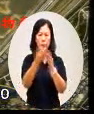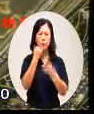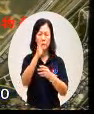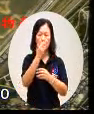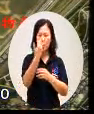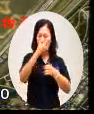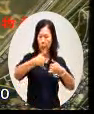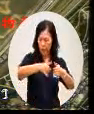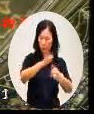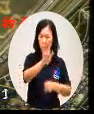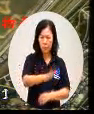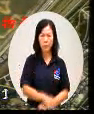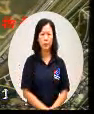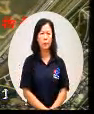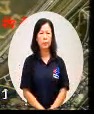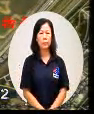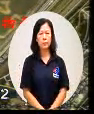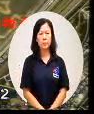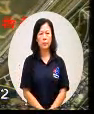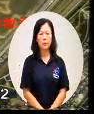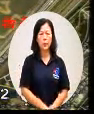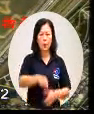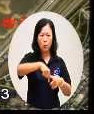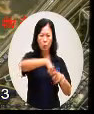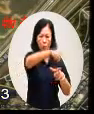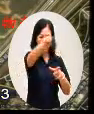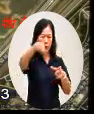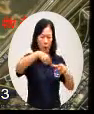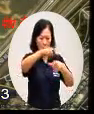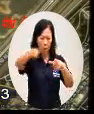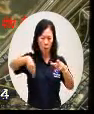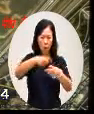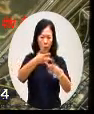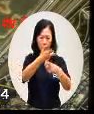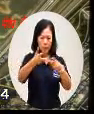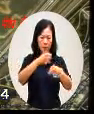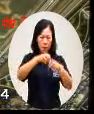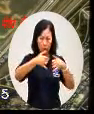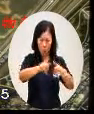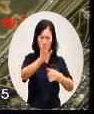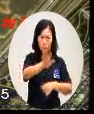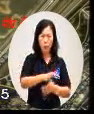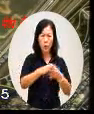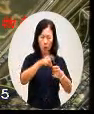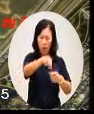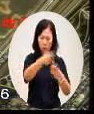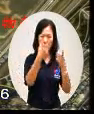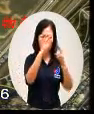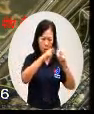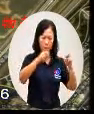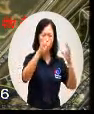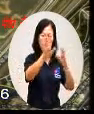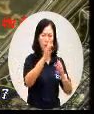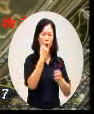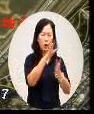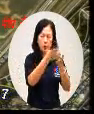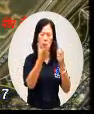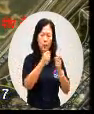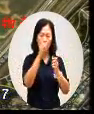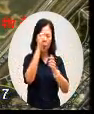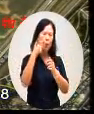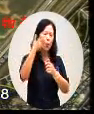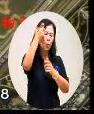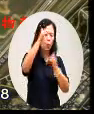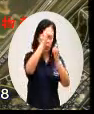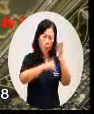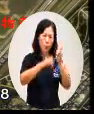路，就到这个环潭路，环潭路这边也有庙宇，就是清水祖师庙。然后它最